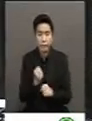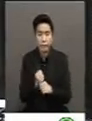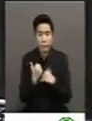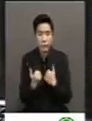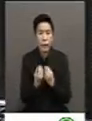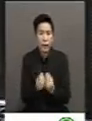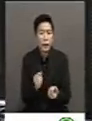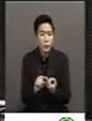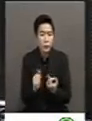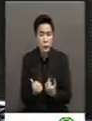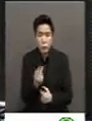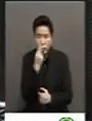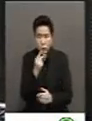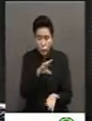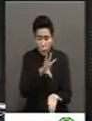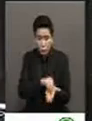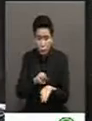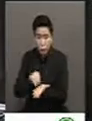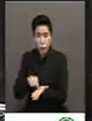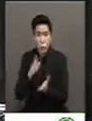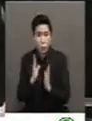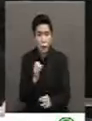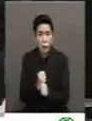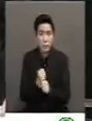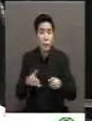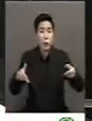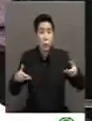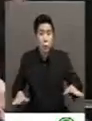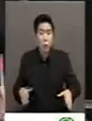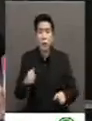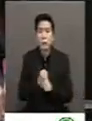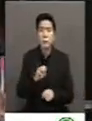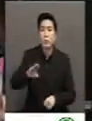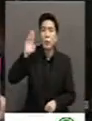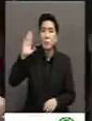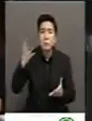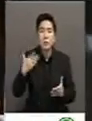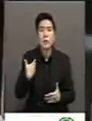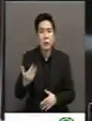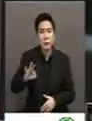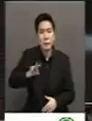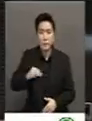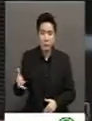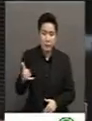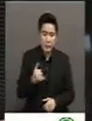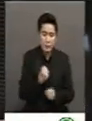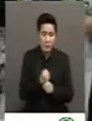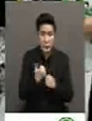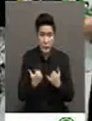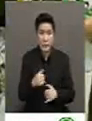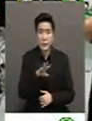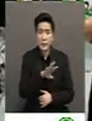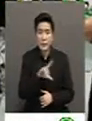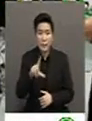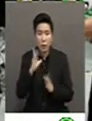ซึ่งปัจจุบันนะครับดูกันตามข้อมูลเนี่ยมีคนงานนอกระบบนะครับที่มีศักยภาพในการขอเป็นสมาชิกเพียงแค่ 4ล้านคนเท่านั้น